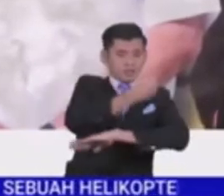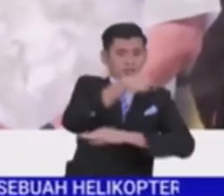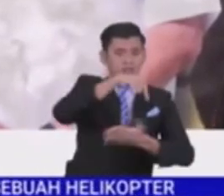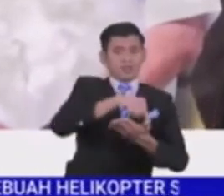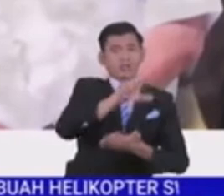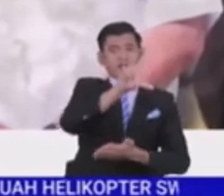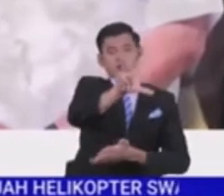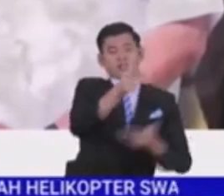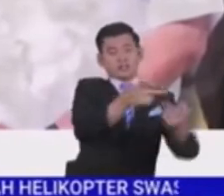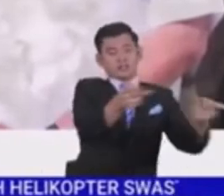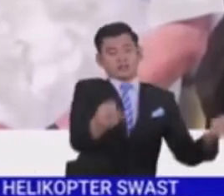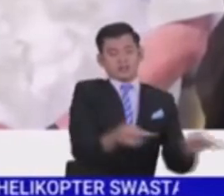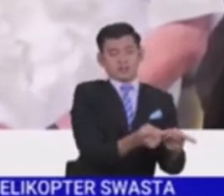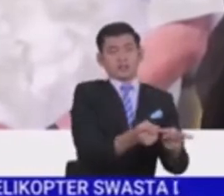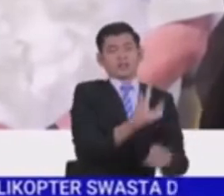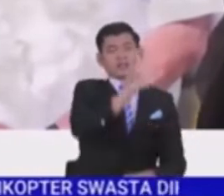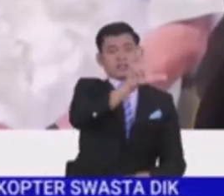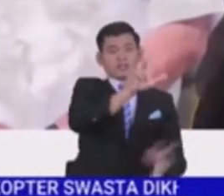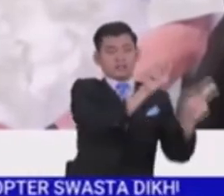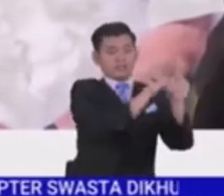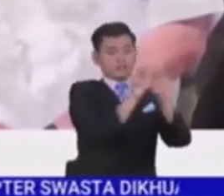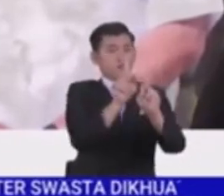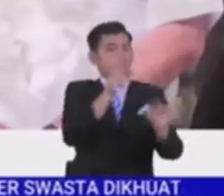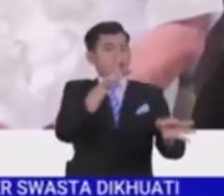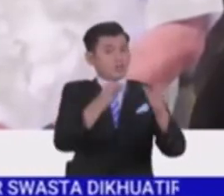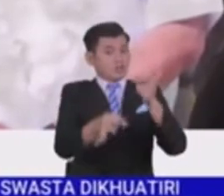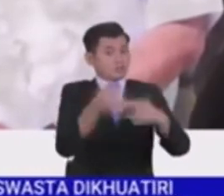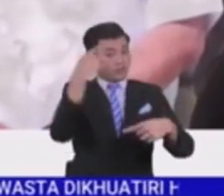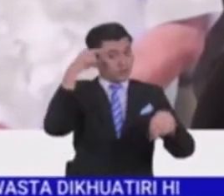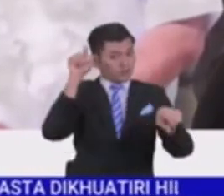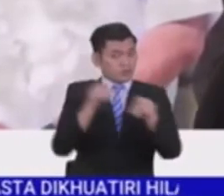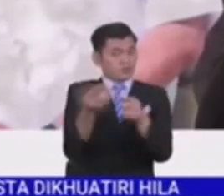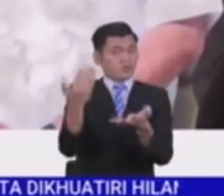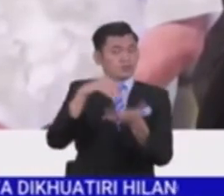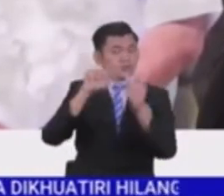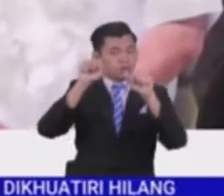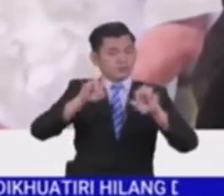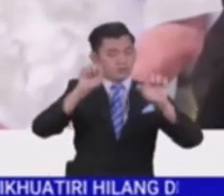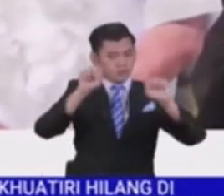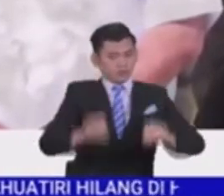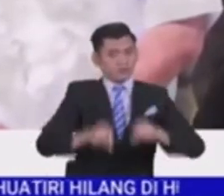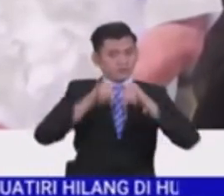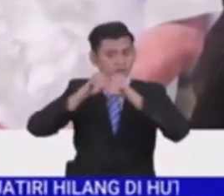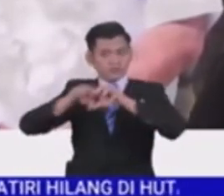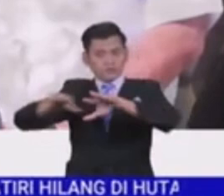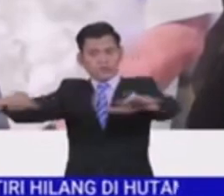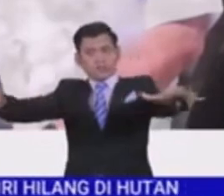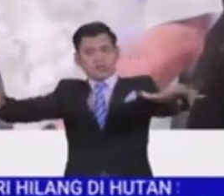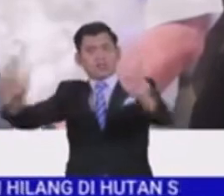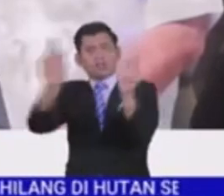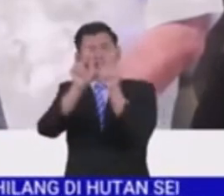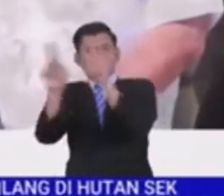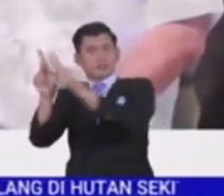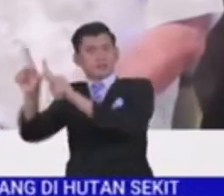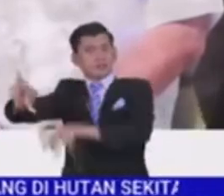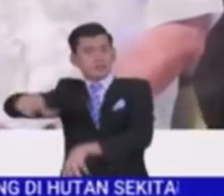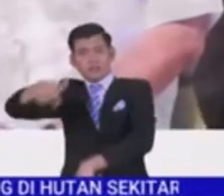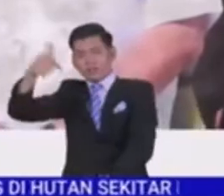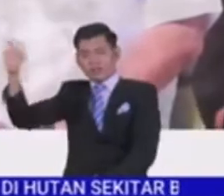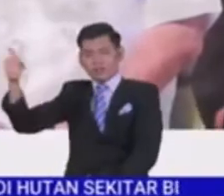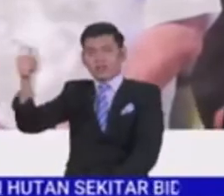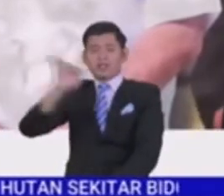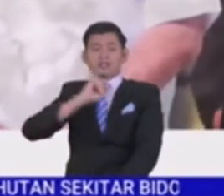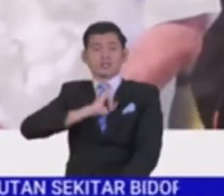kalau dipersetujui mungkin diperluaskan lagi ke kampung-kampung yang lain pula.